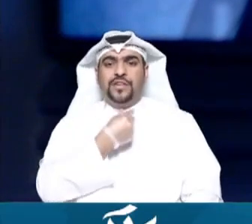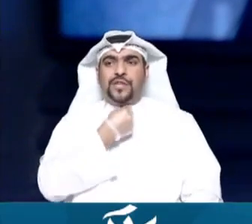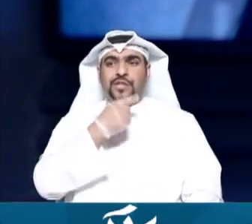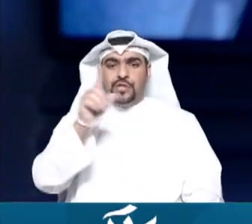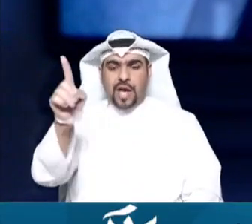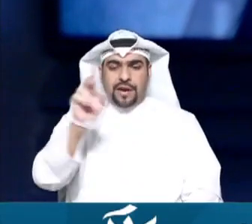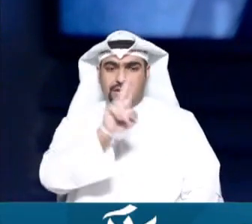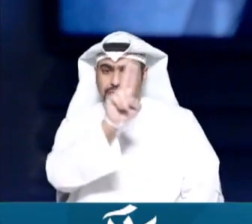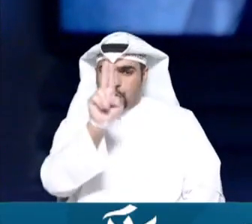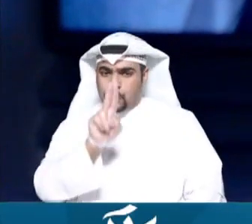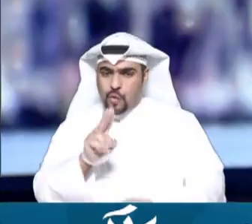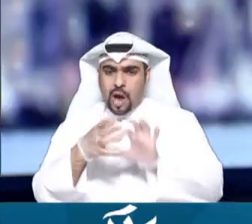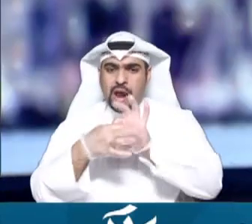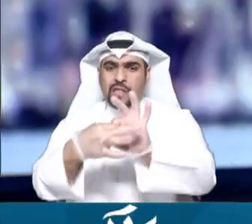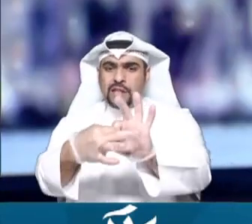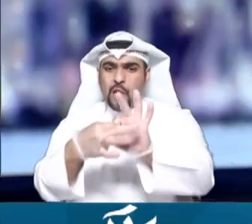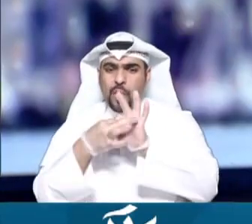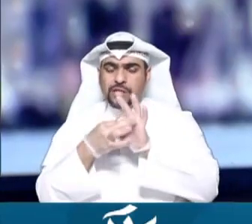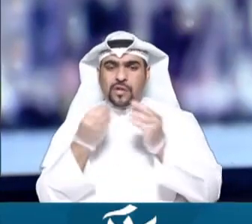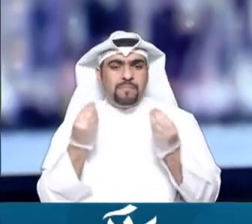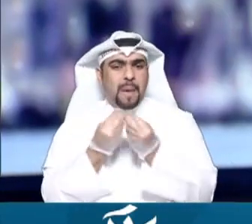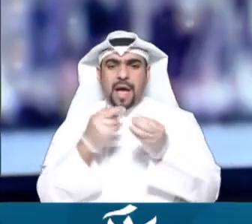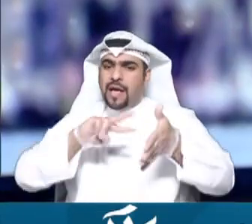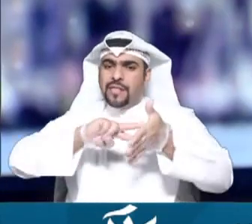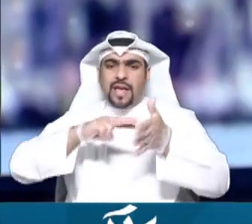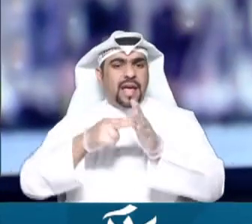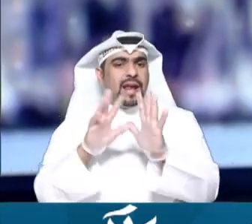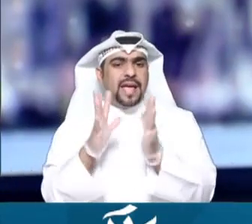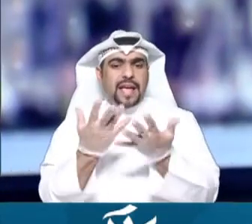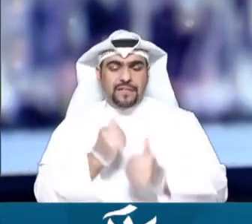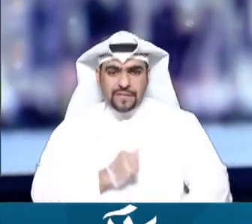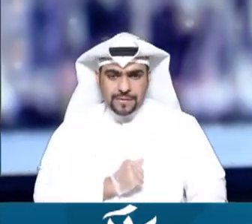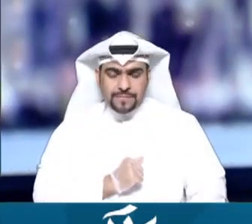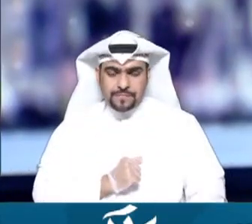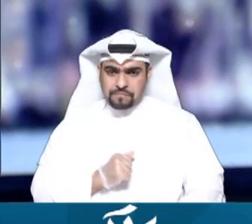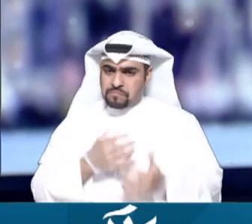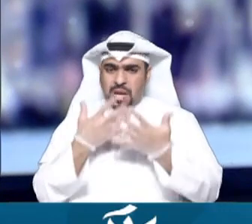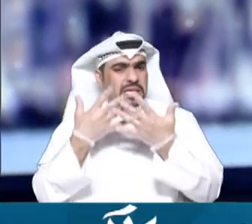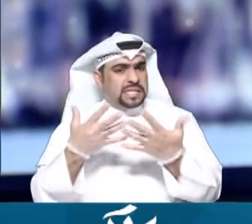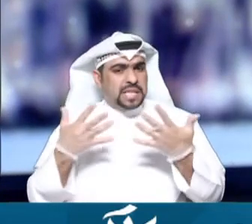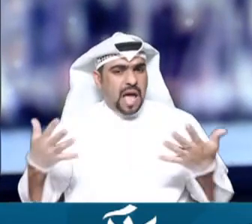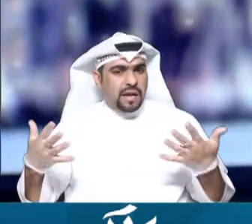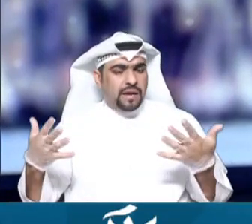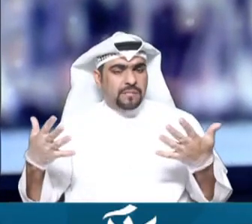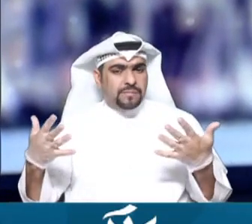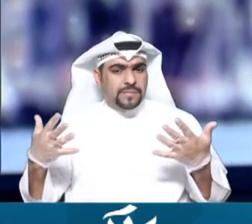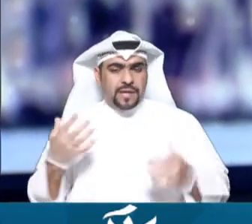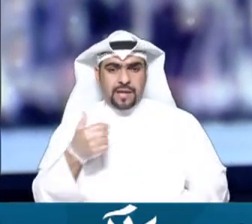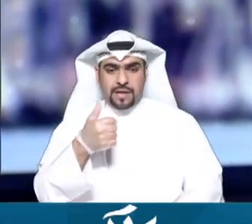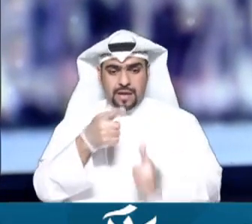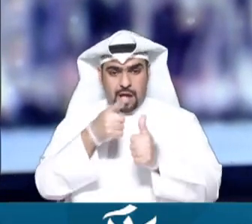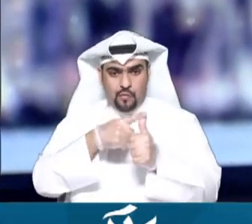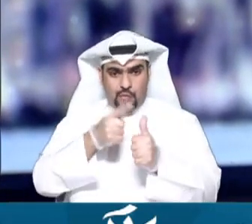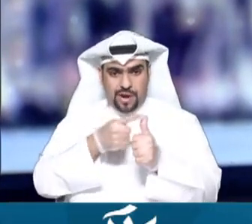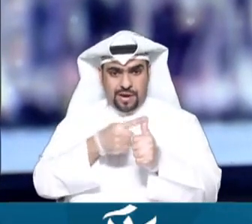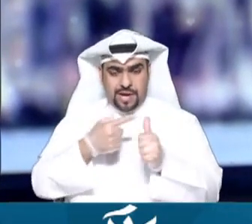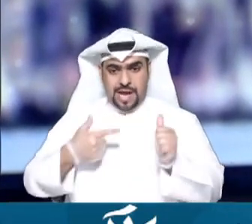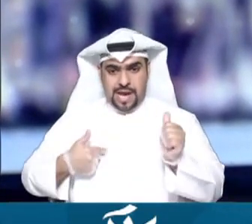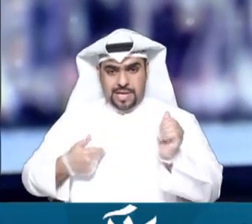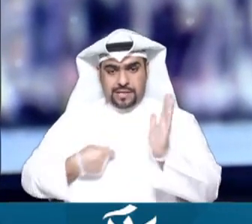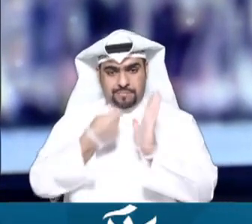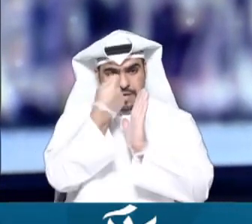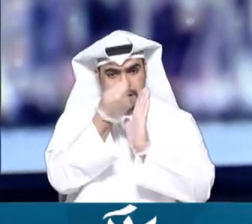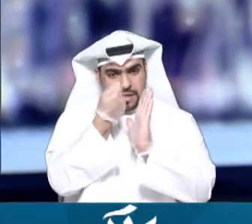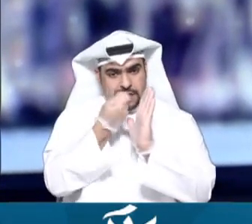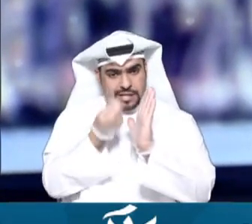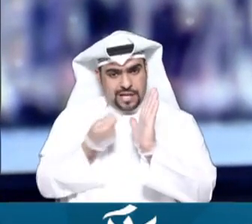معهم؟ شلون تتواصلون معهم؟ احنا التواصل معانا سهل، احنا يمكن من بدايه انطلاق البنك الكويتي للطعام التسجيل عندنا الكتروني، وهذه على قولتهم